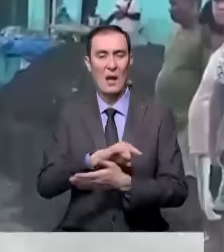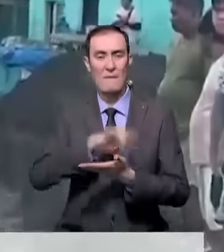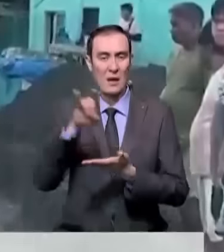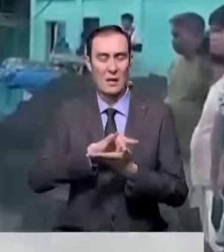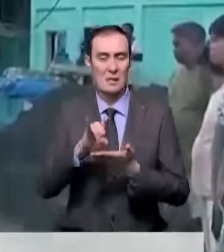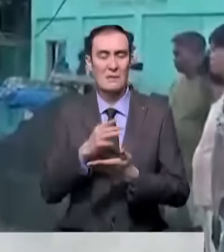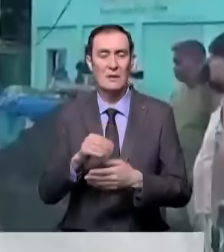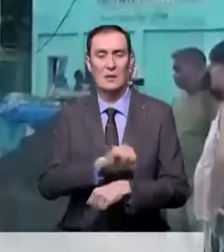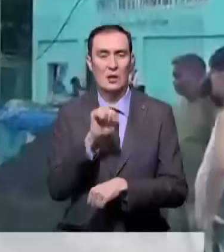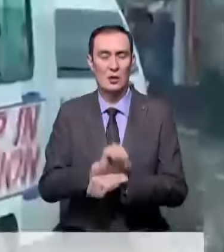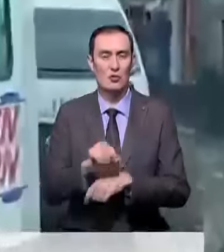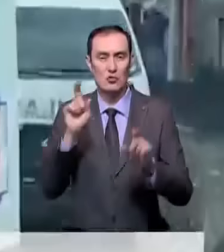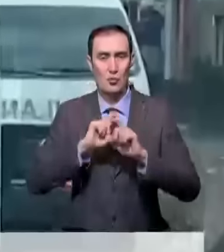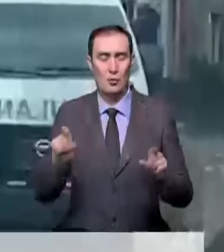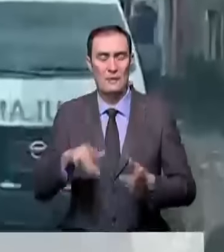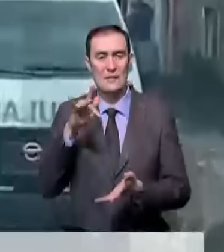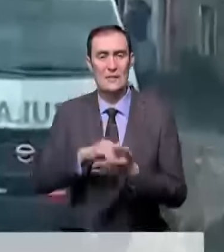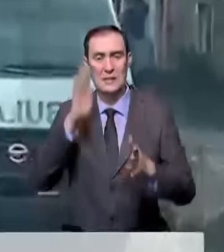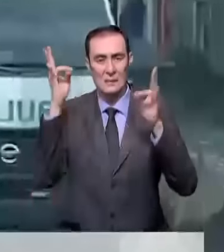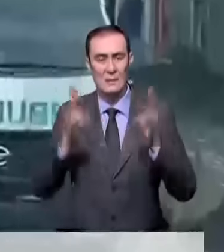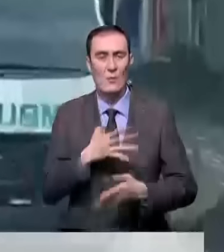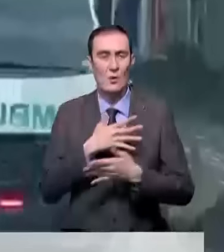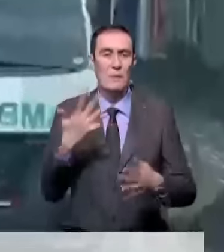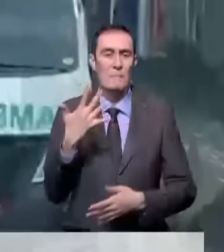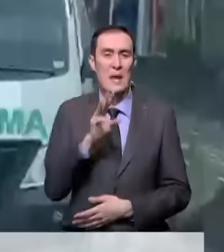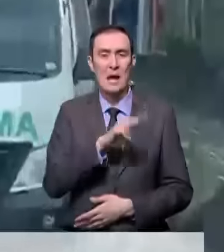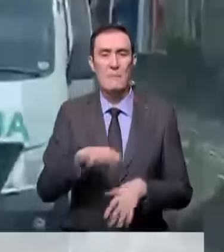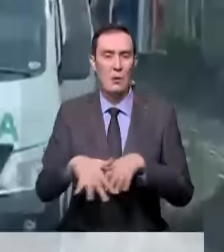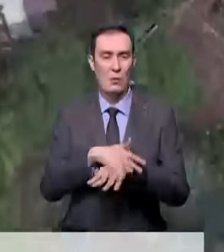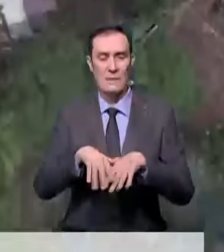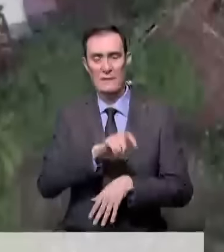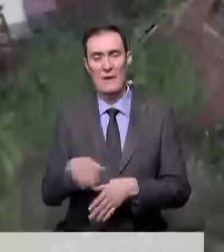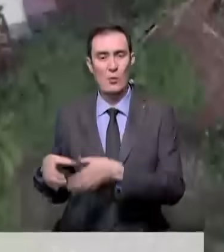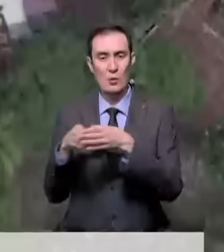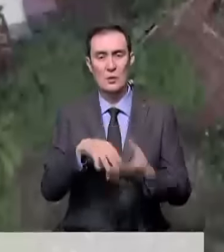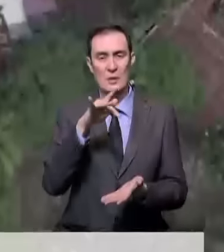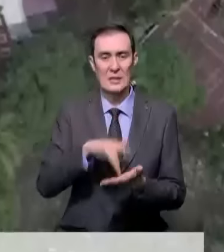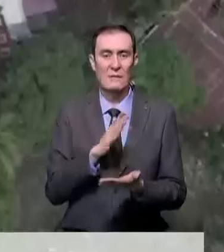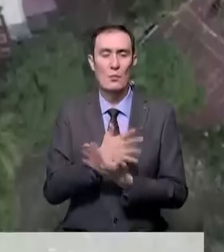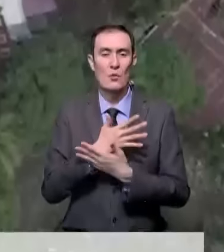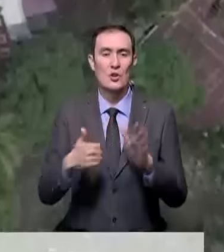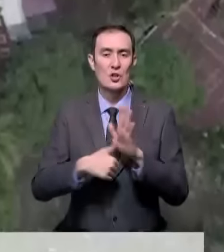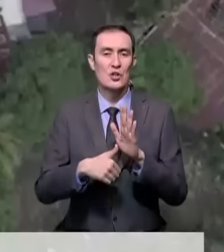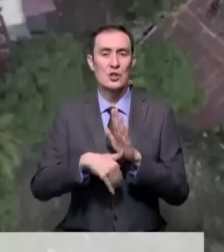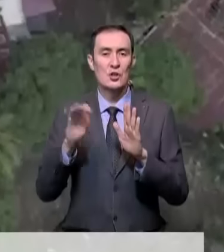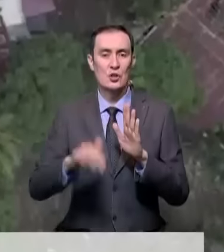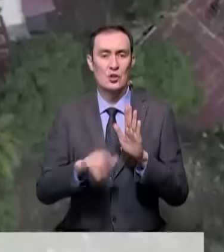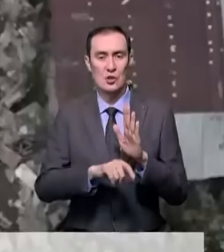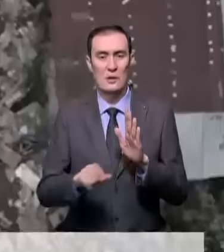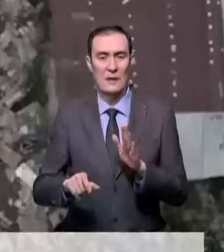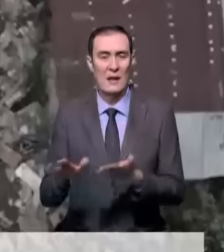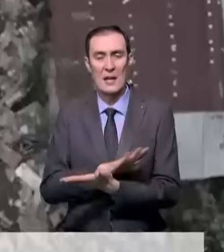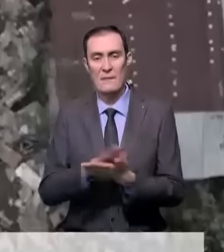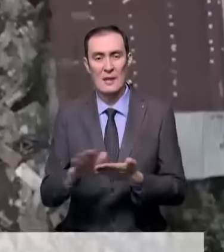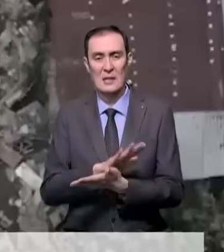закрыты школы. В эпицентре стихии оказались свыше 5 миллионов жителей. В эвакуационных центрах находится больше 6000